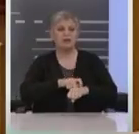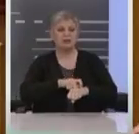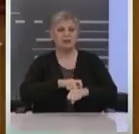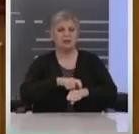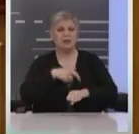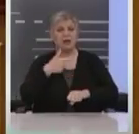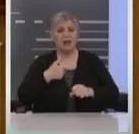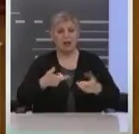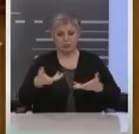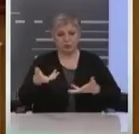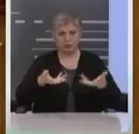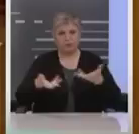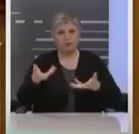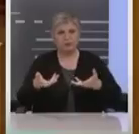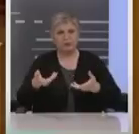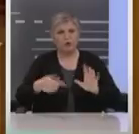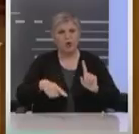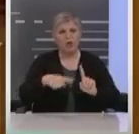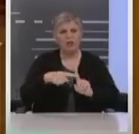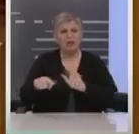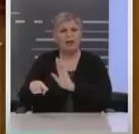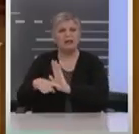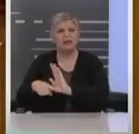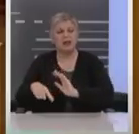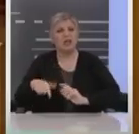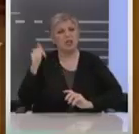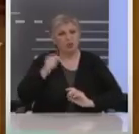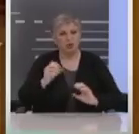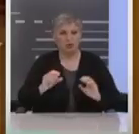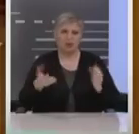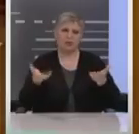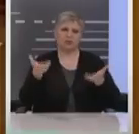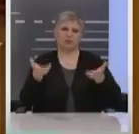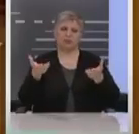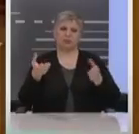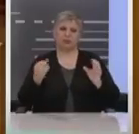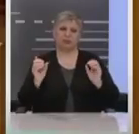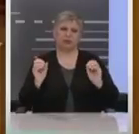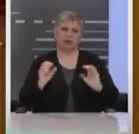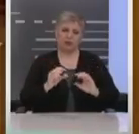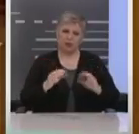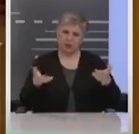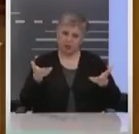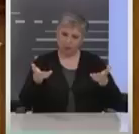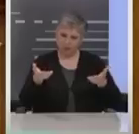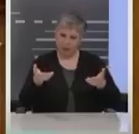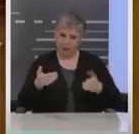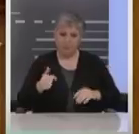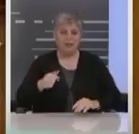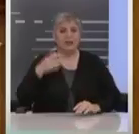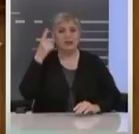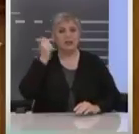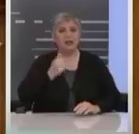και εκροές έχουν μηδενικό αποτέλεσμα. Να το ξεκαθαρίσουμε λοιπόν. Το πρωτογενές πλεόνασμα